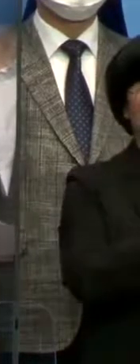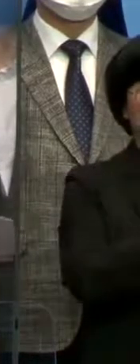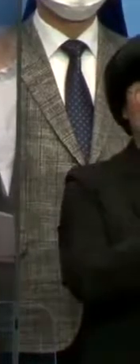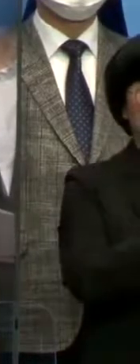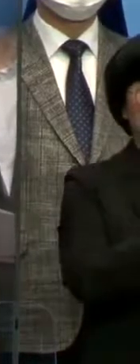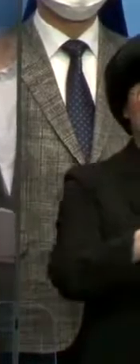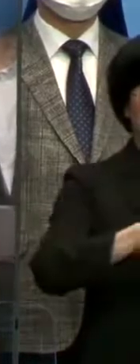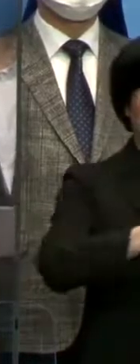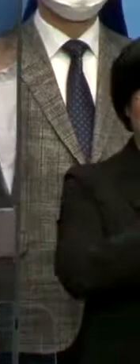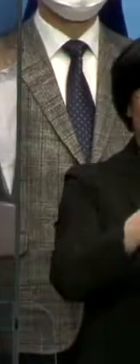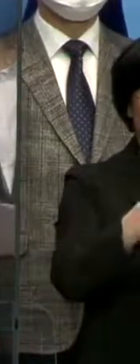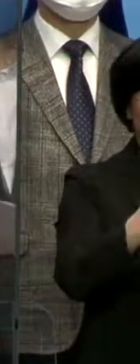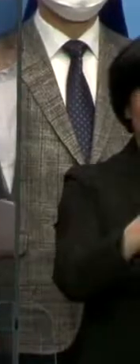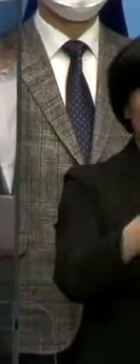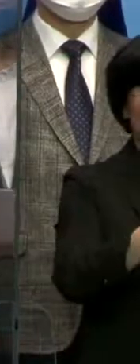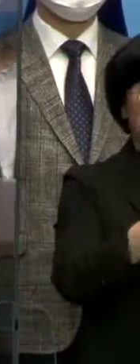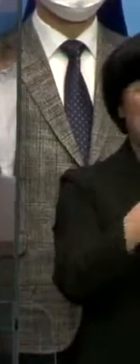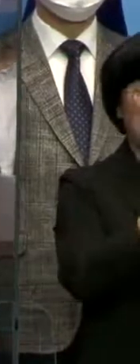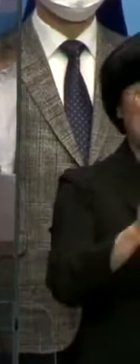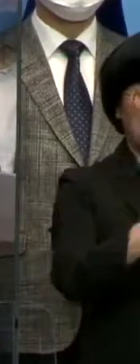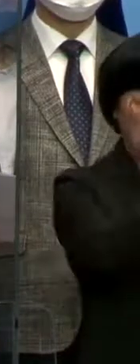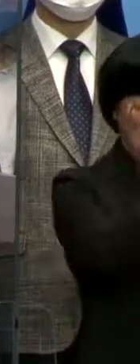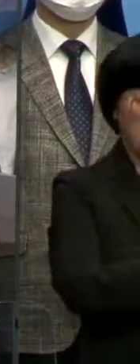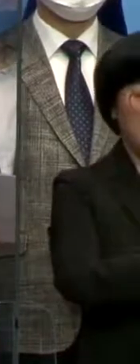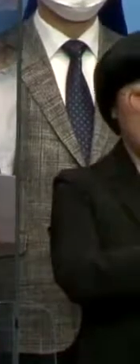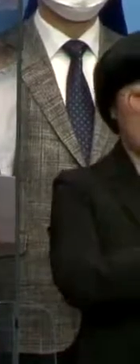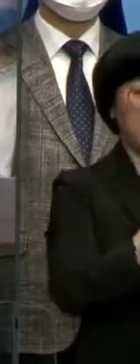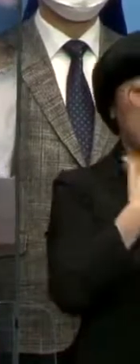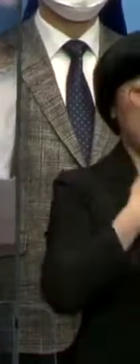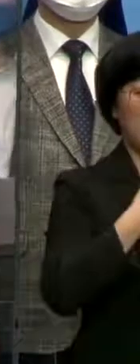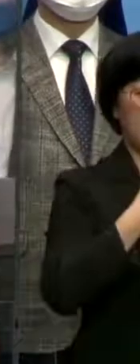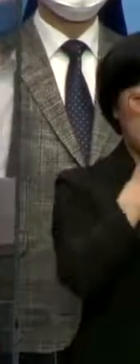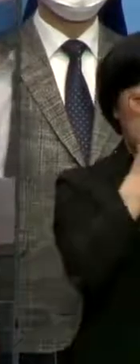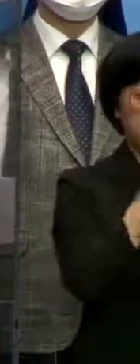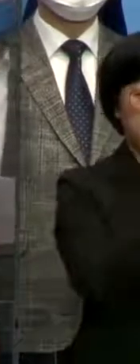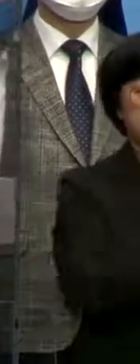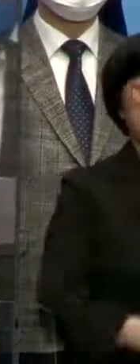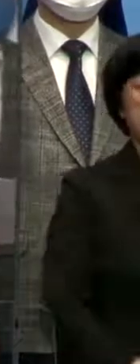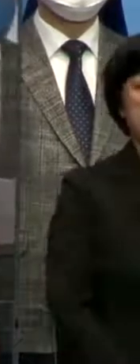또는 자격 정지 의료인 이력 공개 방안을 담고 있습니다.